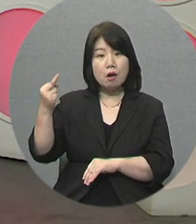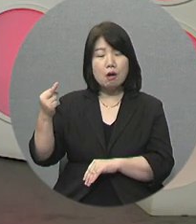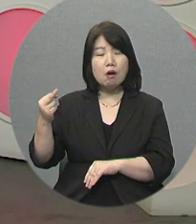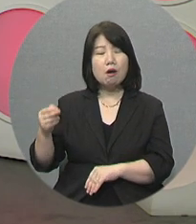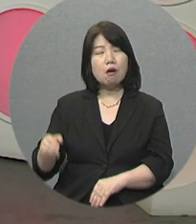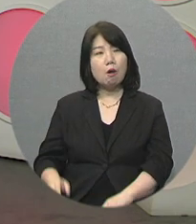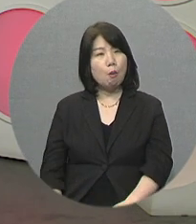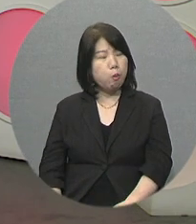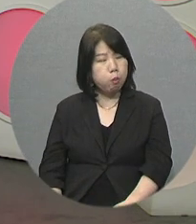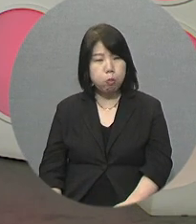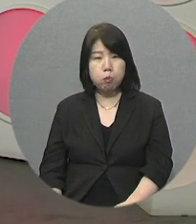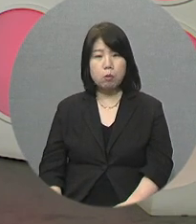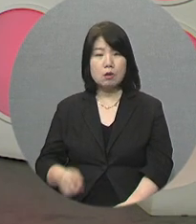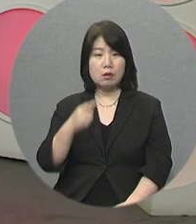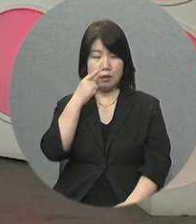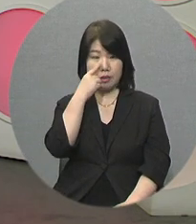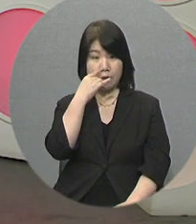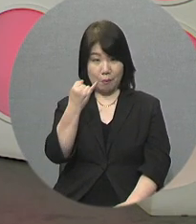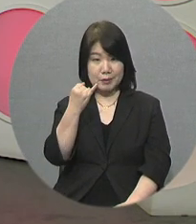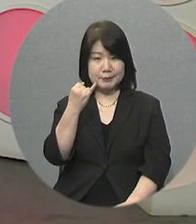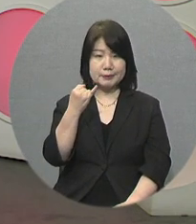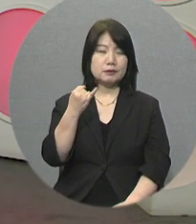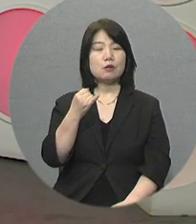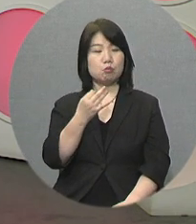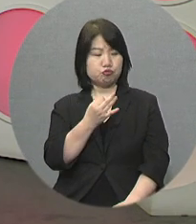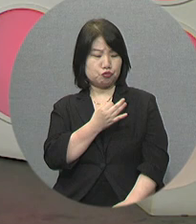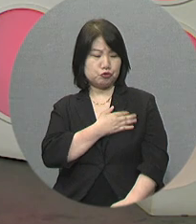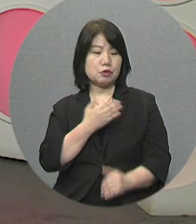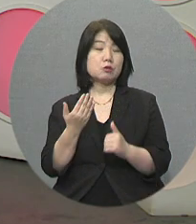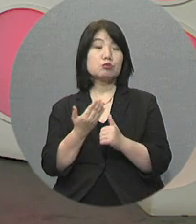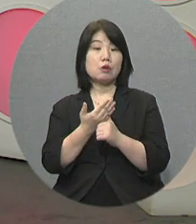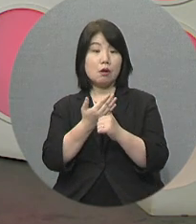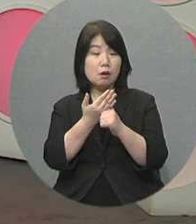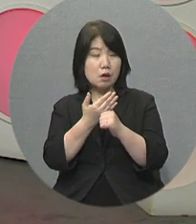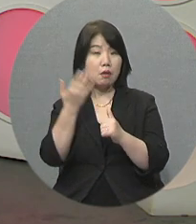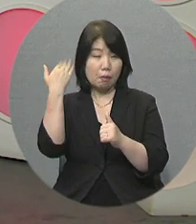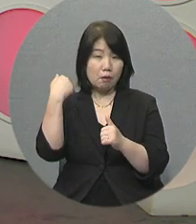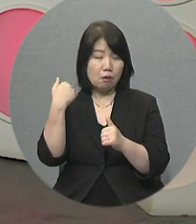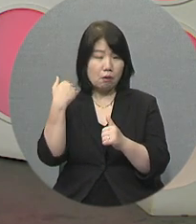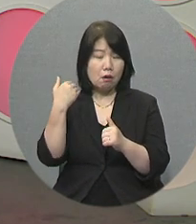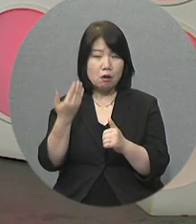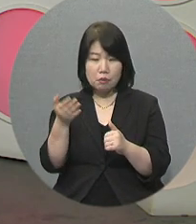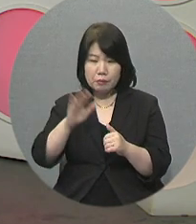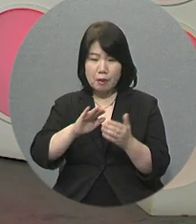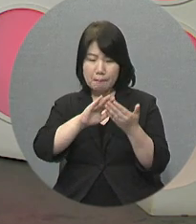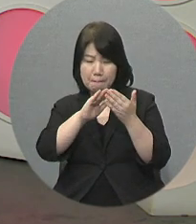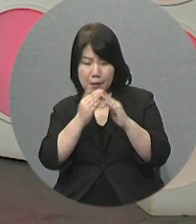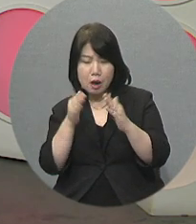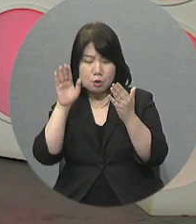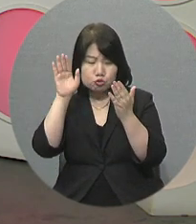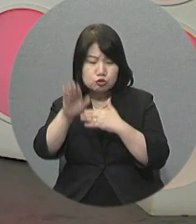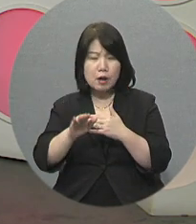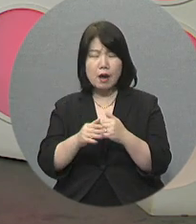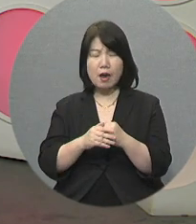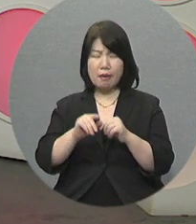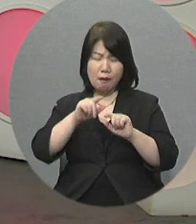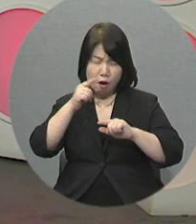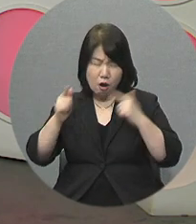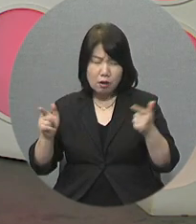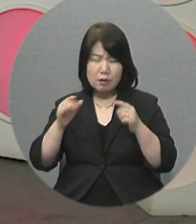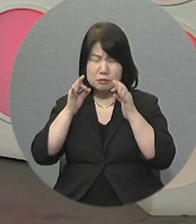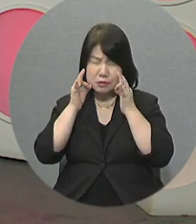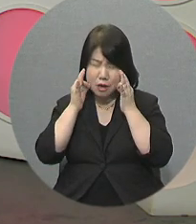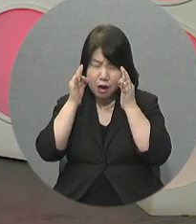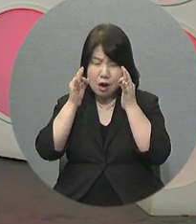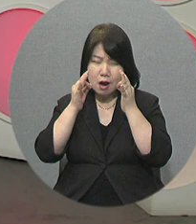부잣집 딸로 곱게 자란 어머니는 어떻게든 살아보려 행상부터 서비스업까지 온갖